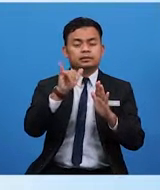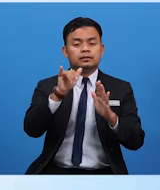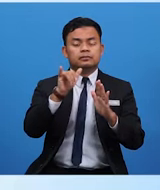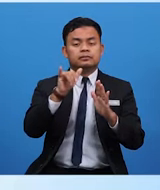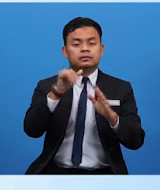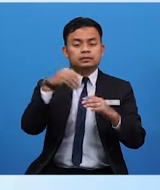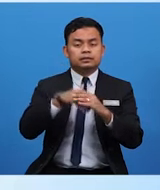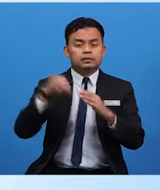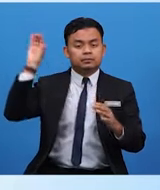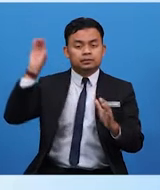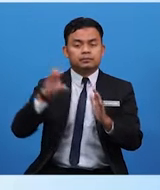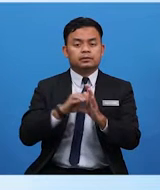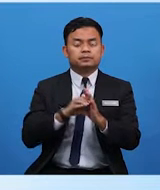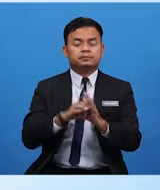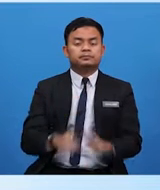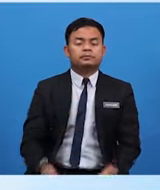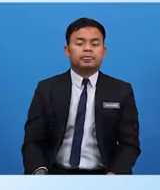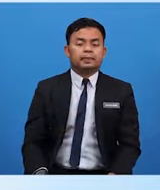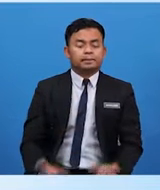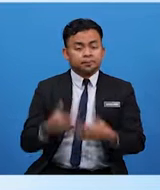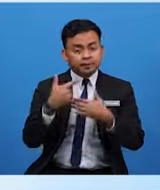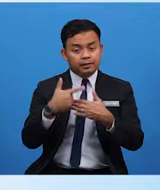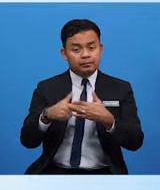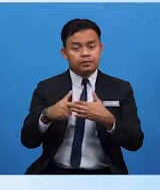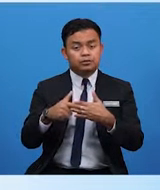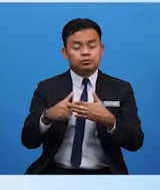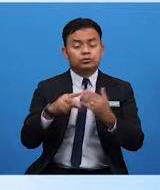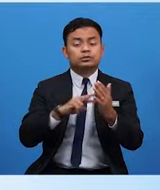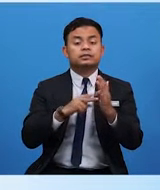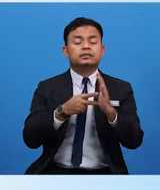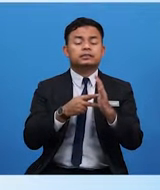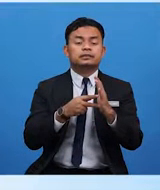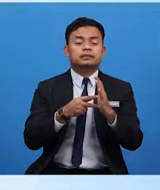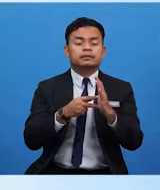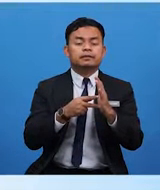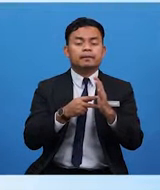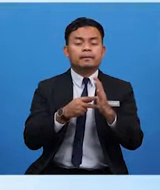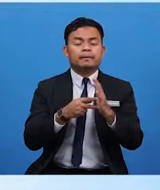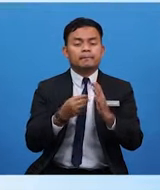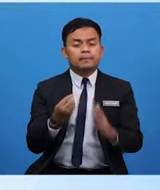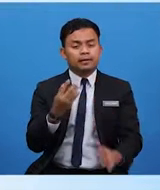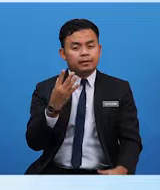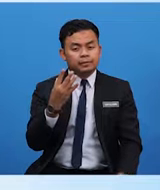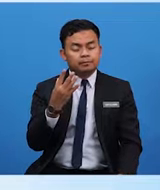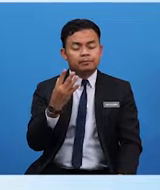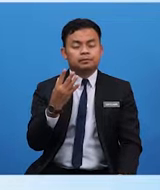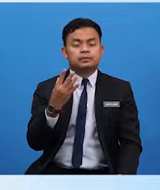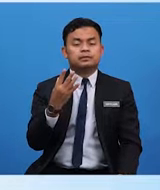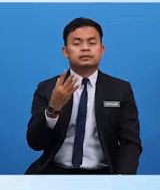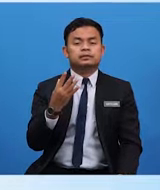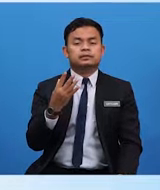slide kemudian urutan bilangan gambar raja pecahan peluru